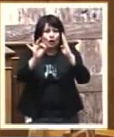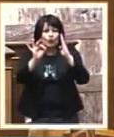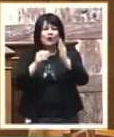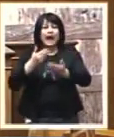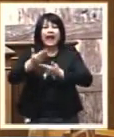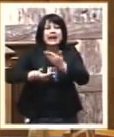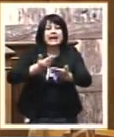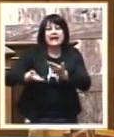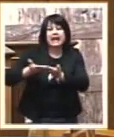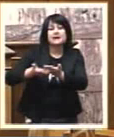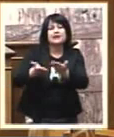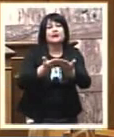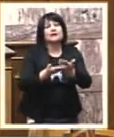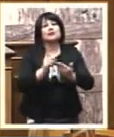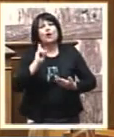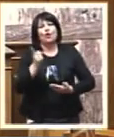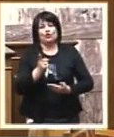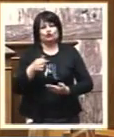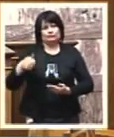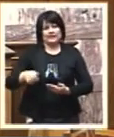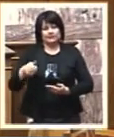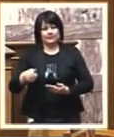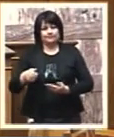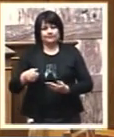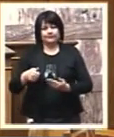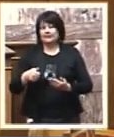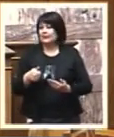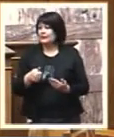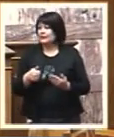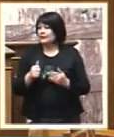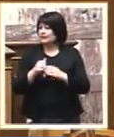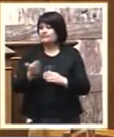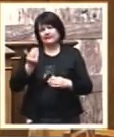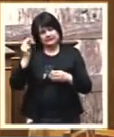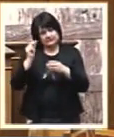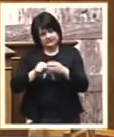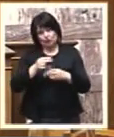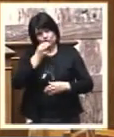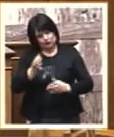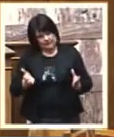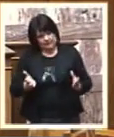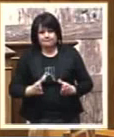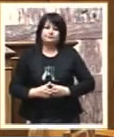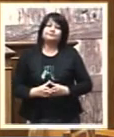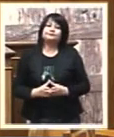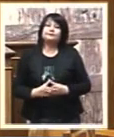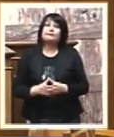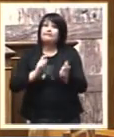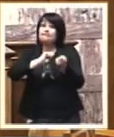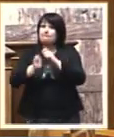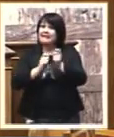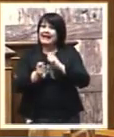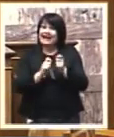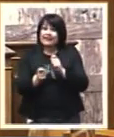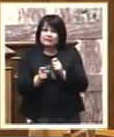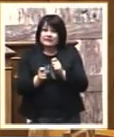αλληλεγγύης πρώτα και κύρια μεταξύ των γενεών, όπως ακριβώς είπαμε και προεκλογικά. Μια μεταρρύθμιση που